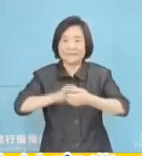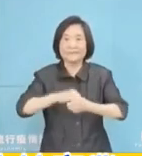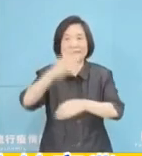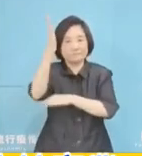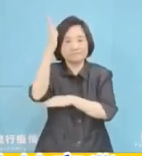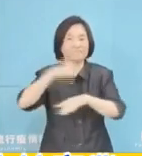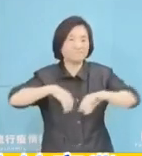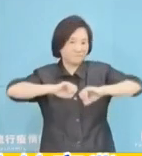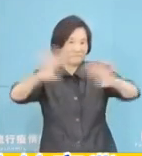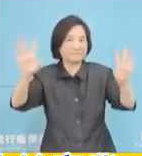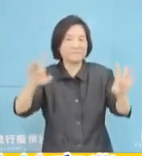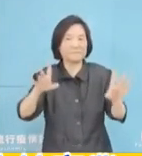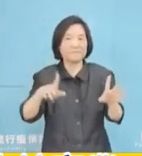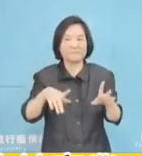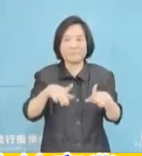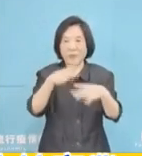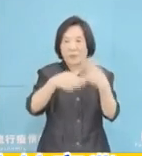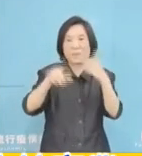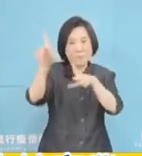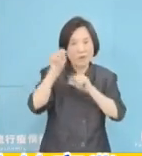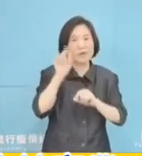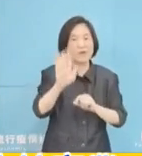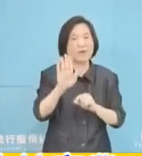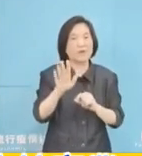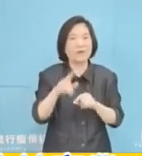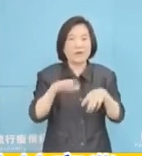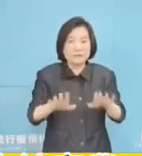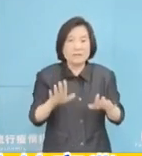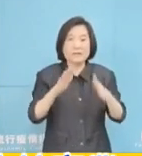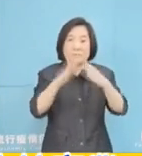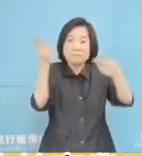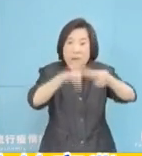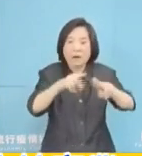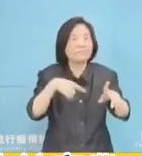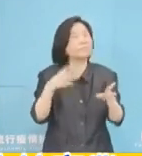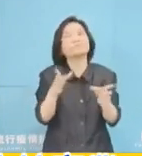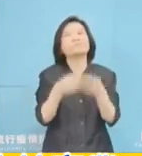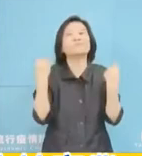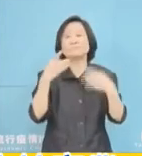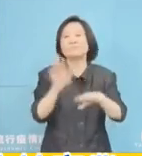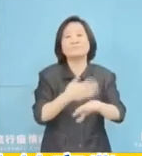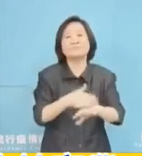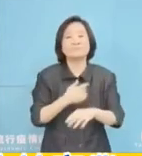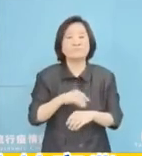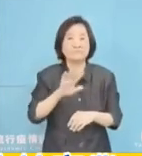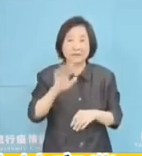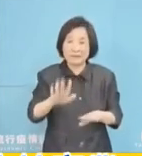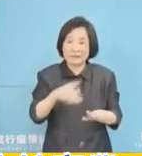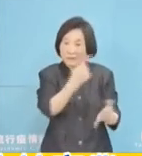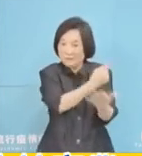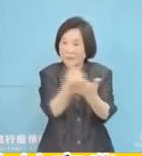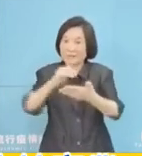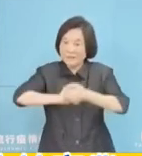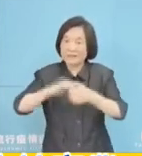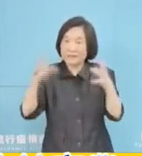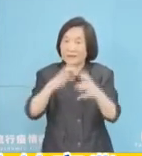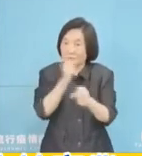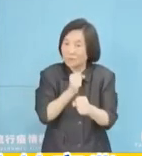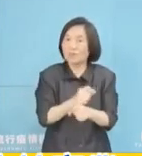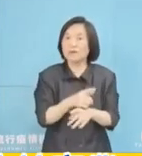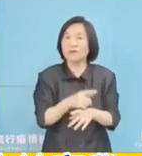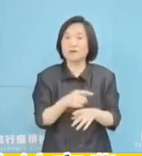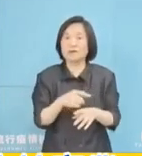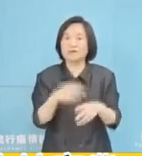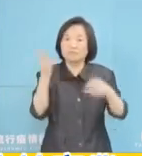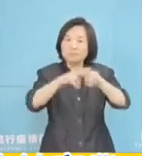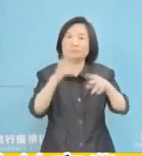政府的指示去做事，目前没有封城的危险了。但是先讲好，是大家有合作才不用